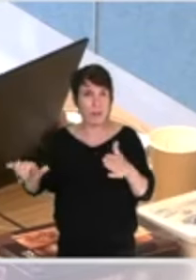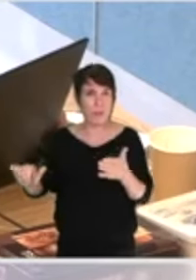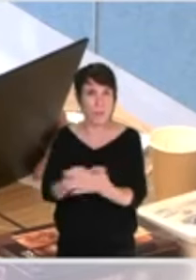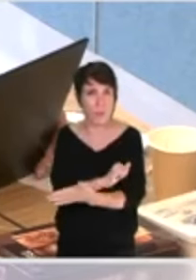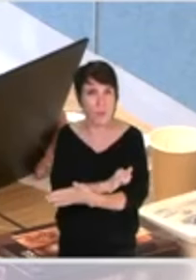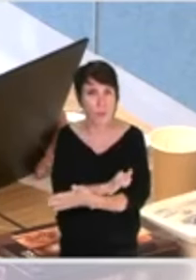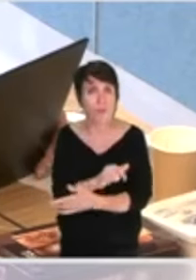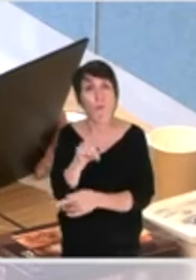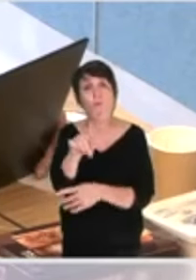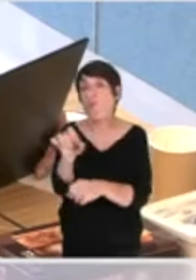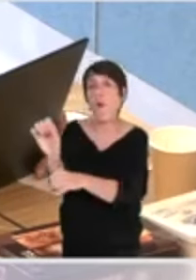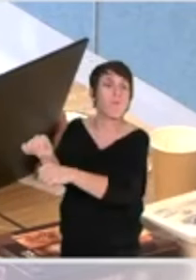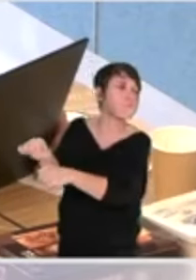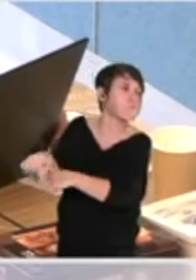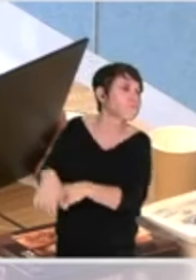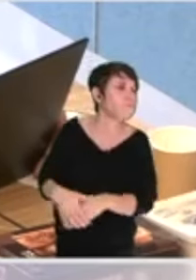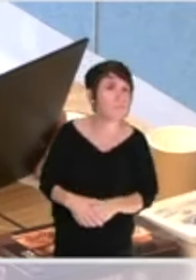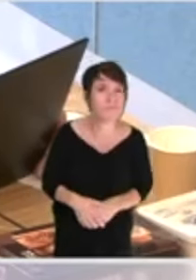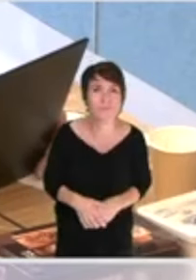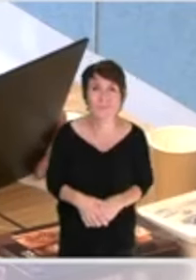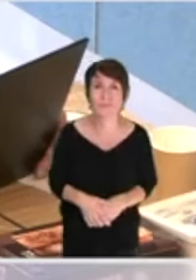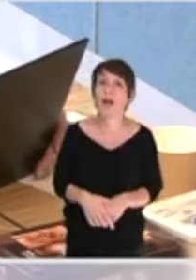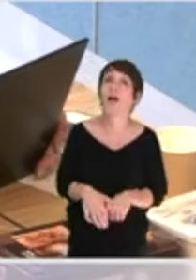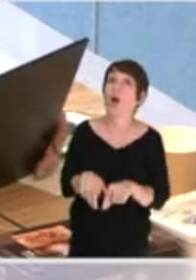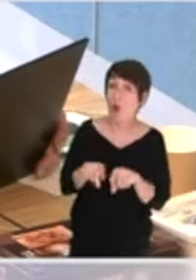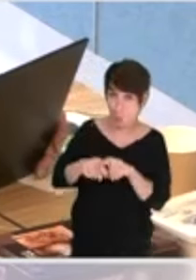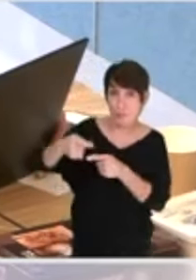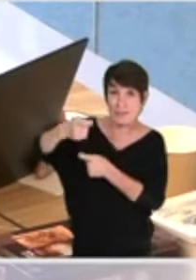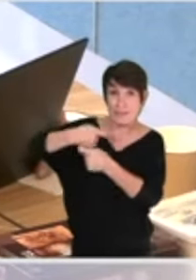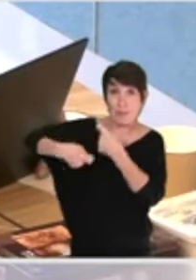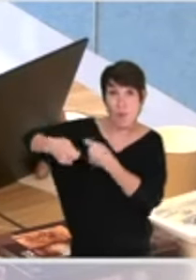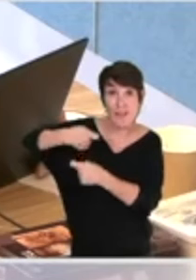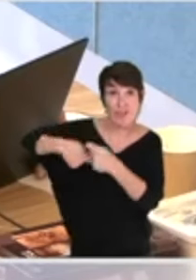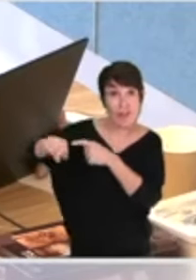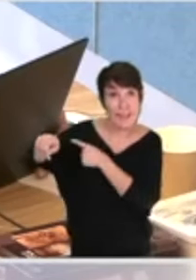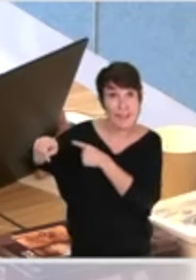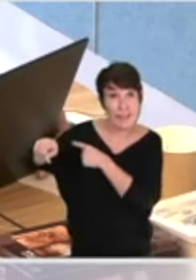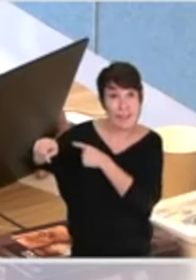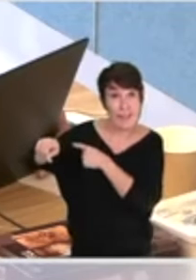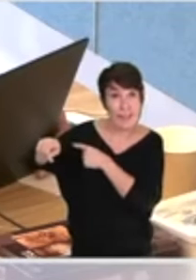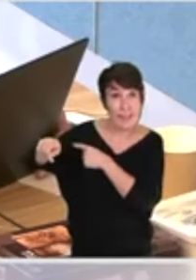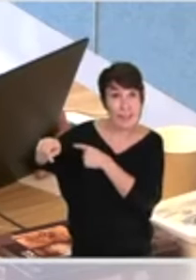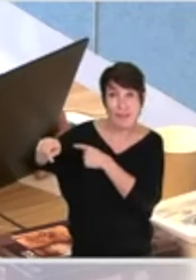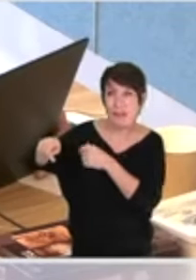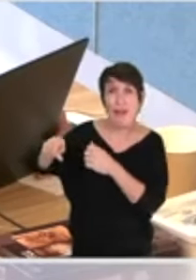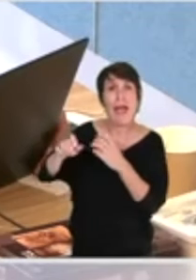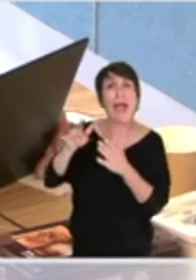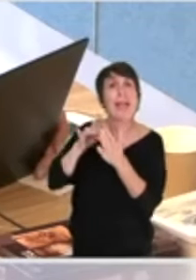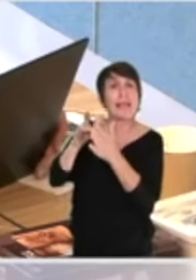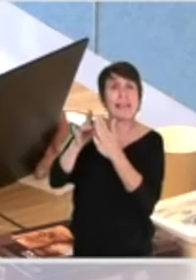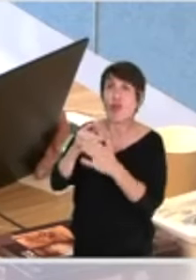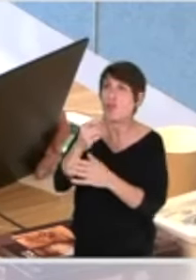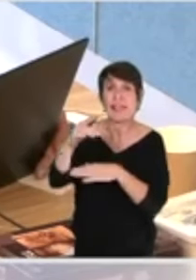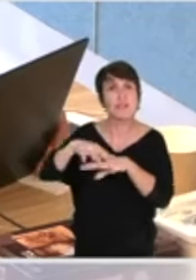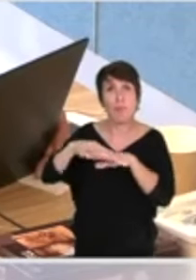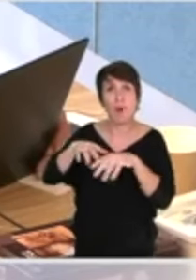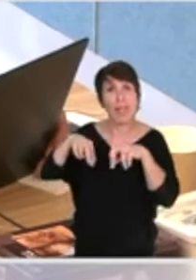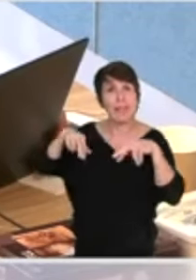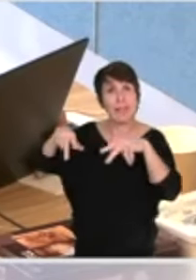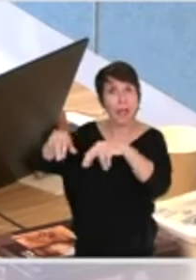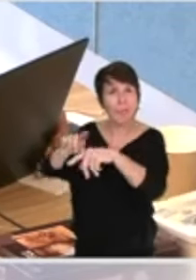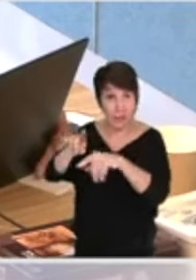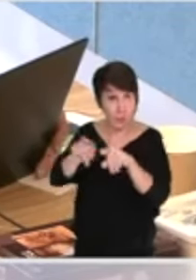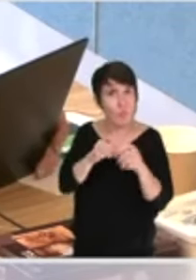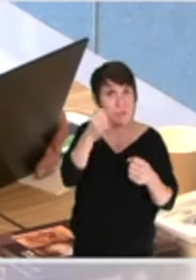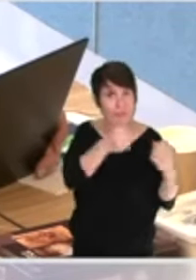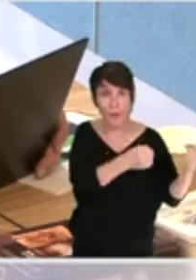indiffèrent. Je ne parle même pas du marché, dont la clientèle va, pour lui aussi, bien au-delà du quartier. Qu'un